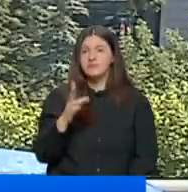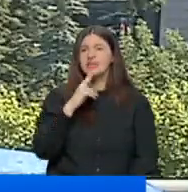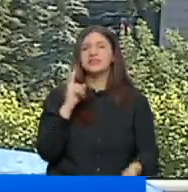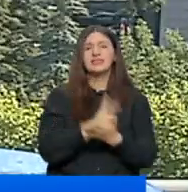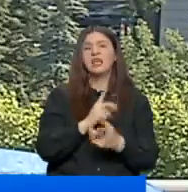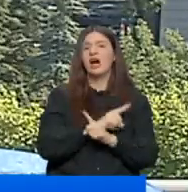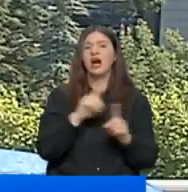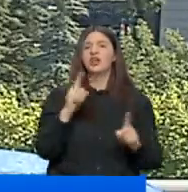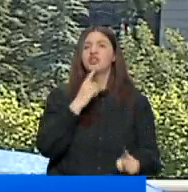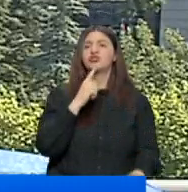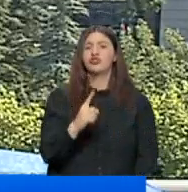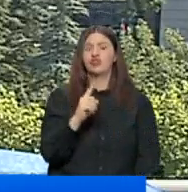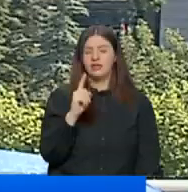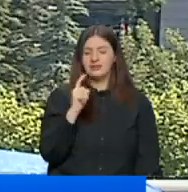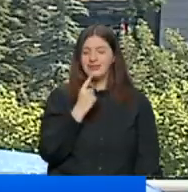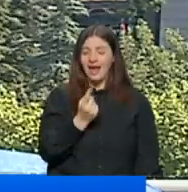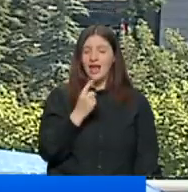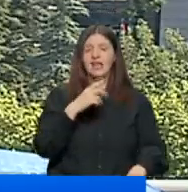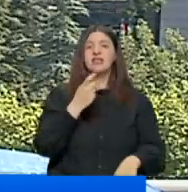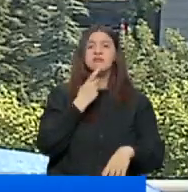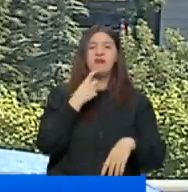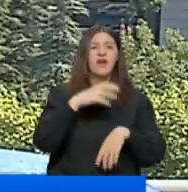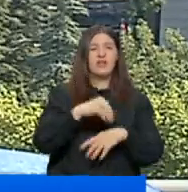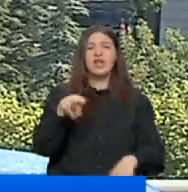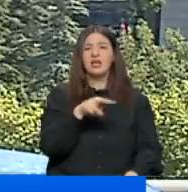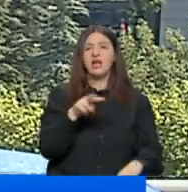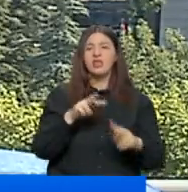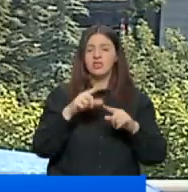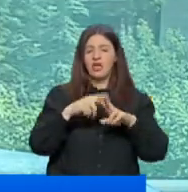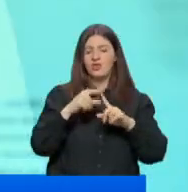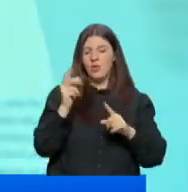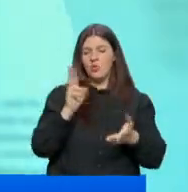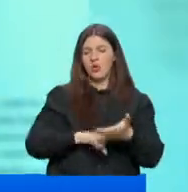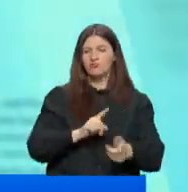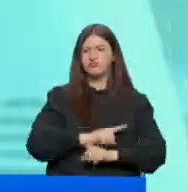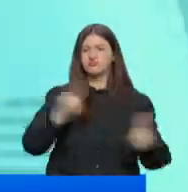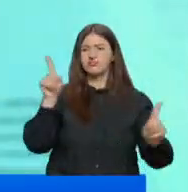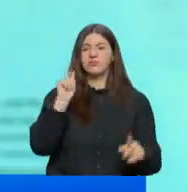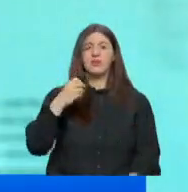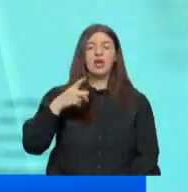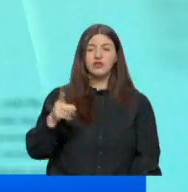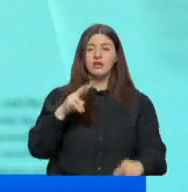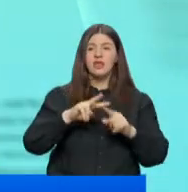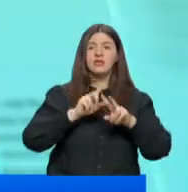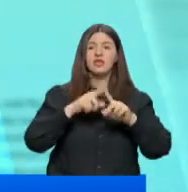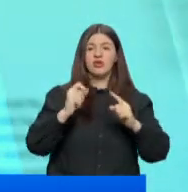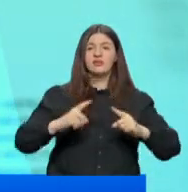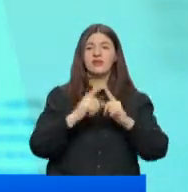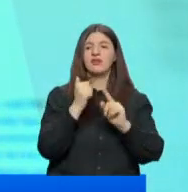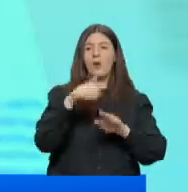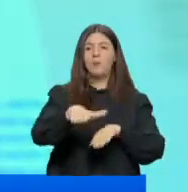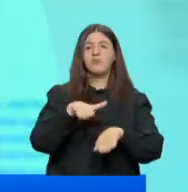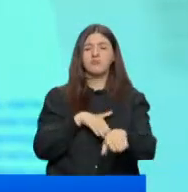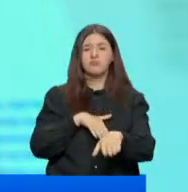kesinlikle hayır diyeceğiz diyerek İsveç ve Finlandiya'nın NATO üyeliğine karşı çıkan Erdoğan NATO zirvesinde geri